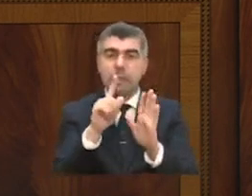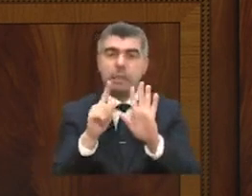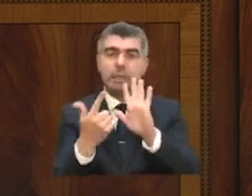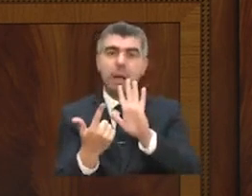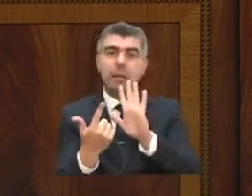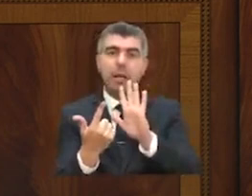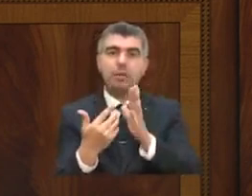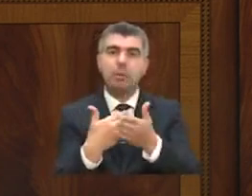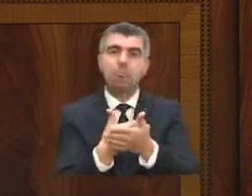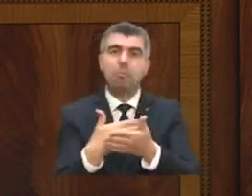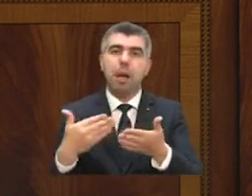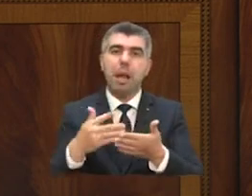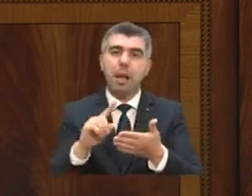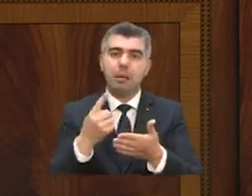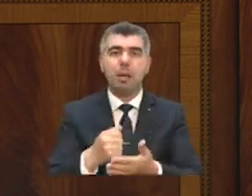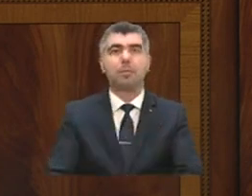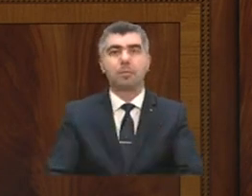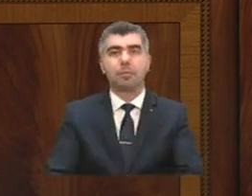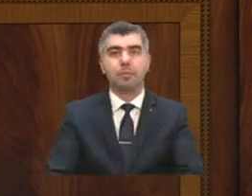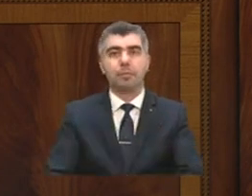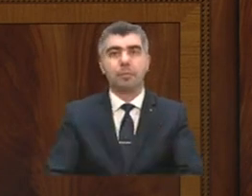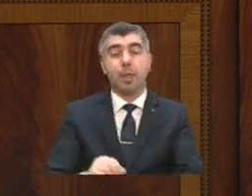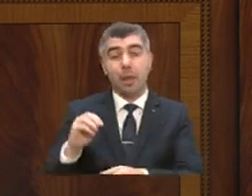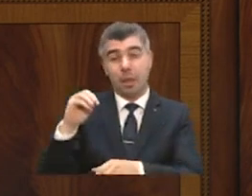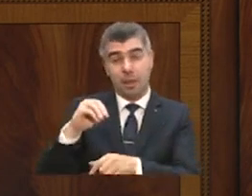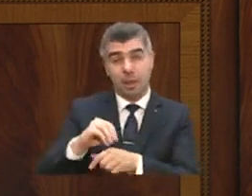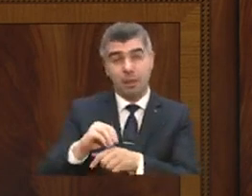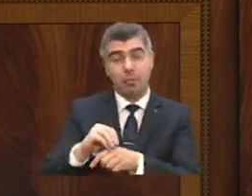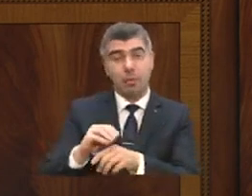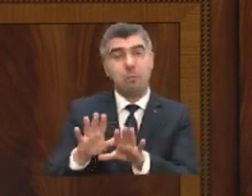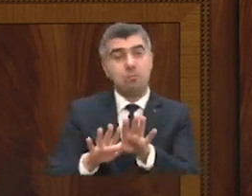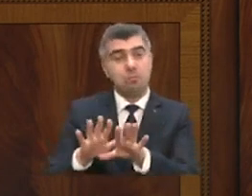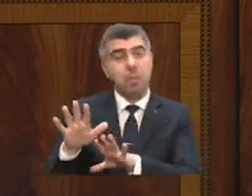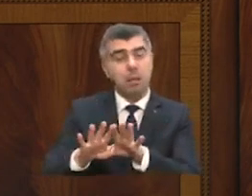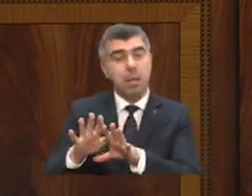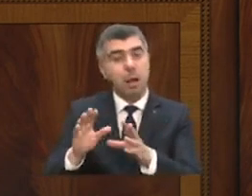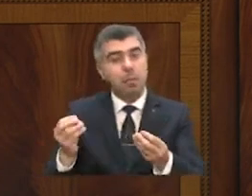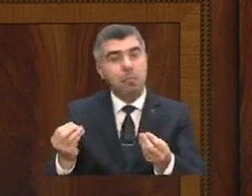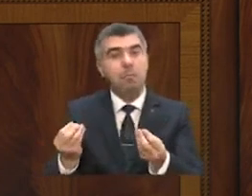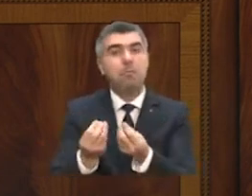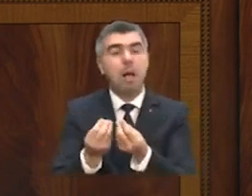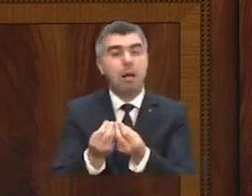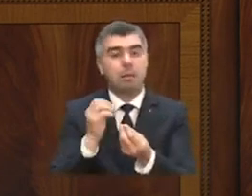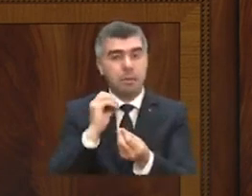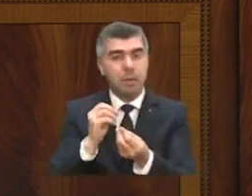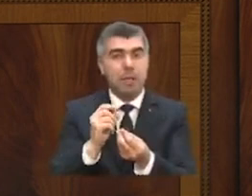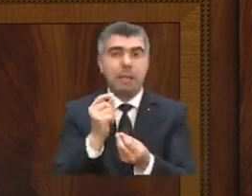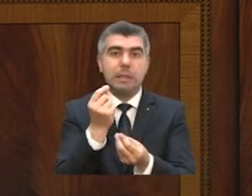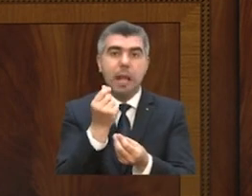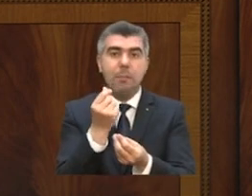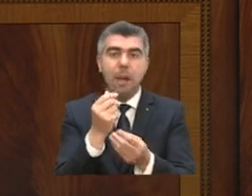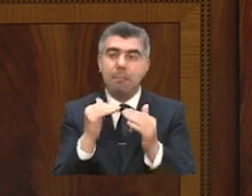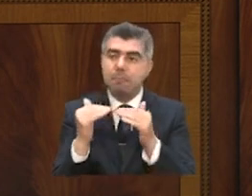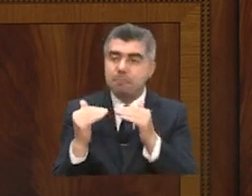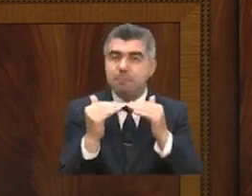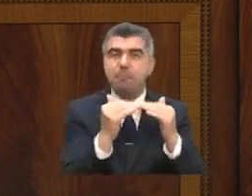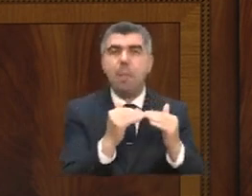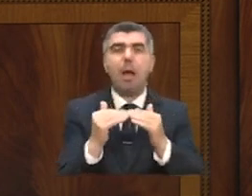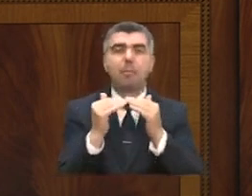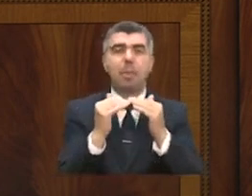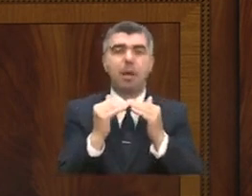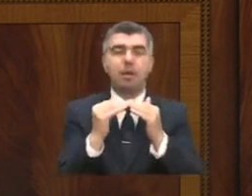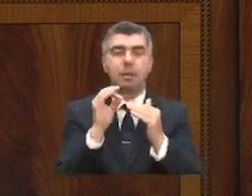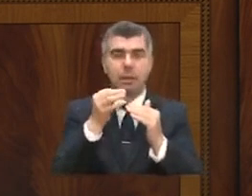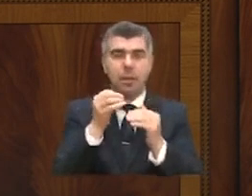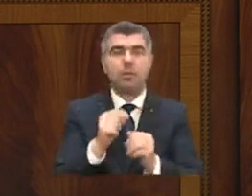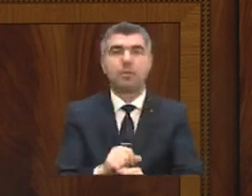مليار ديال الدهم. قد بادرنا كذلك إلى التنسيق مع المهنيين من أجل استقرار أثمنة في الحفاظ على مستواها المناسب